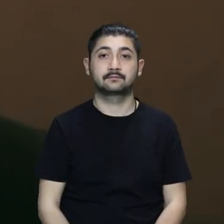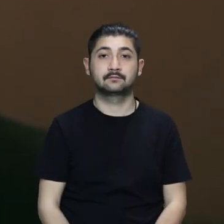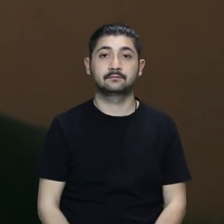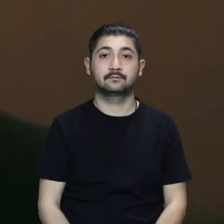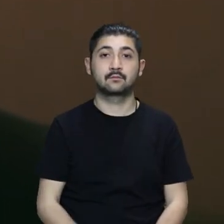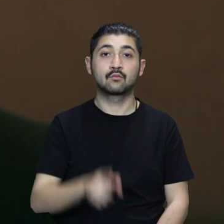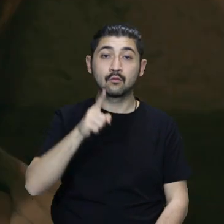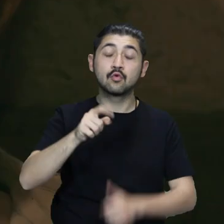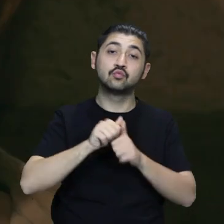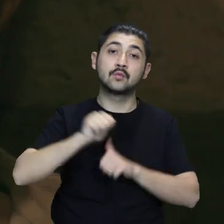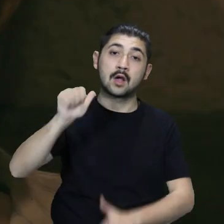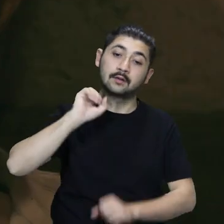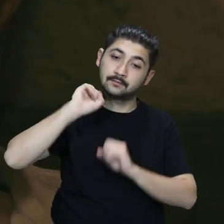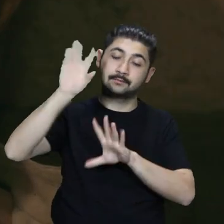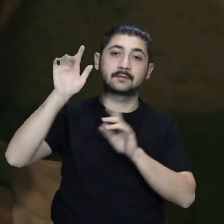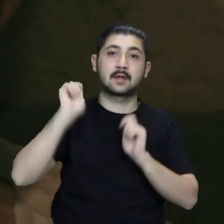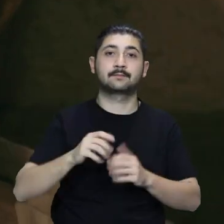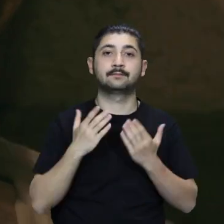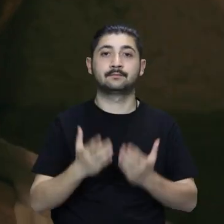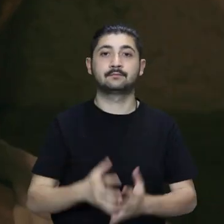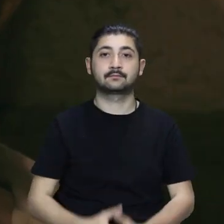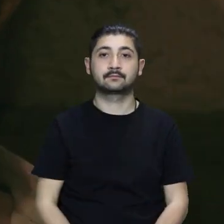Onu uzaklara götürün.